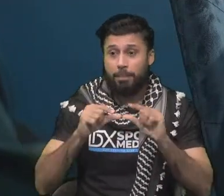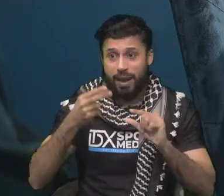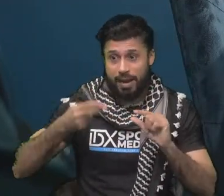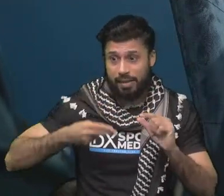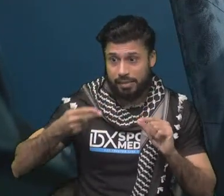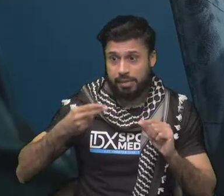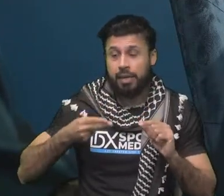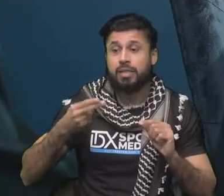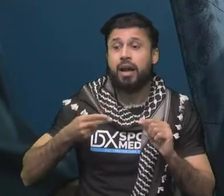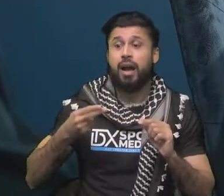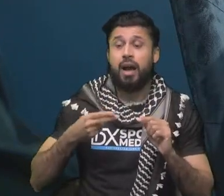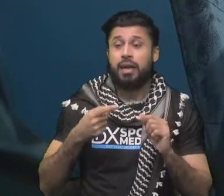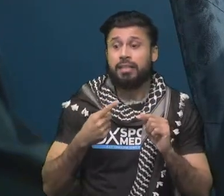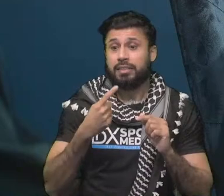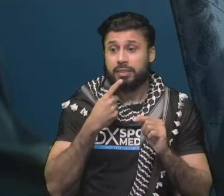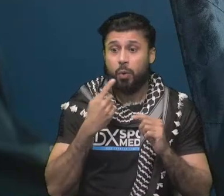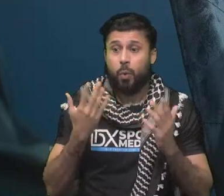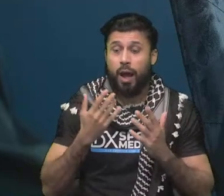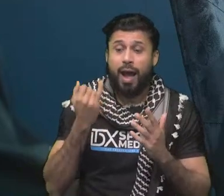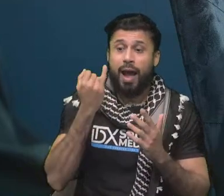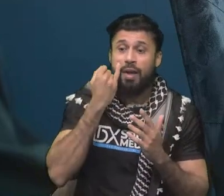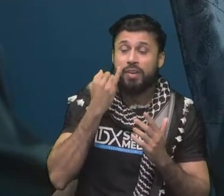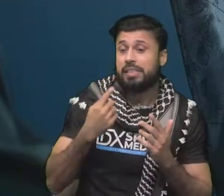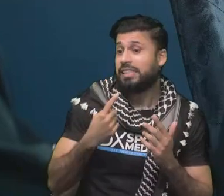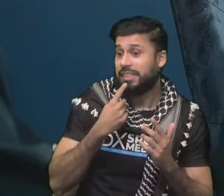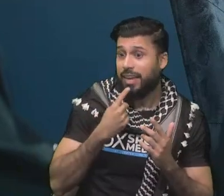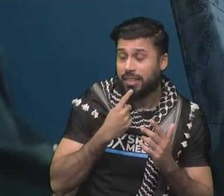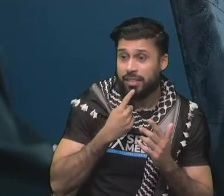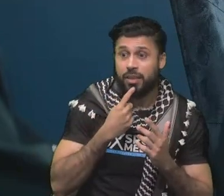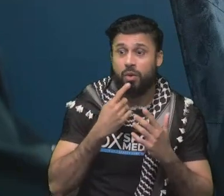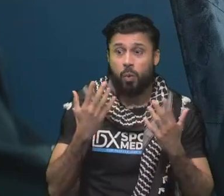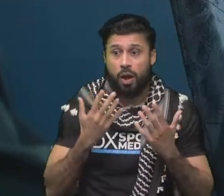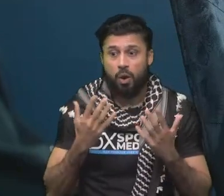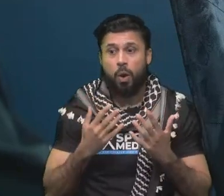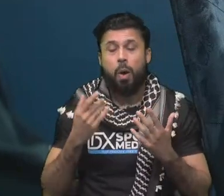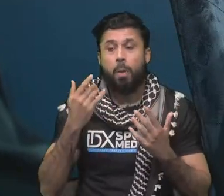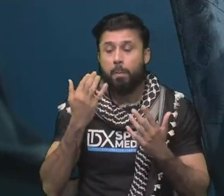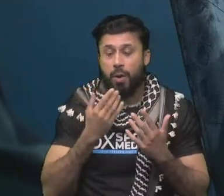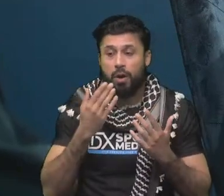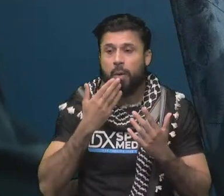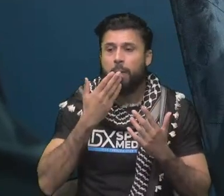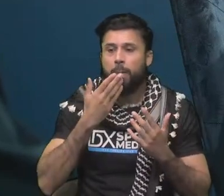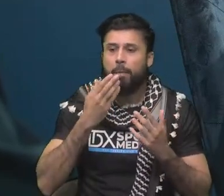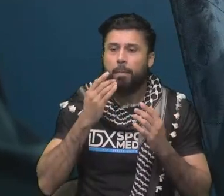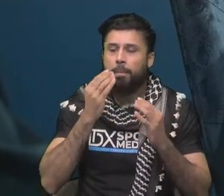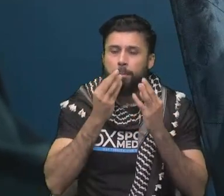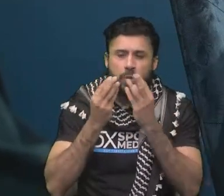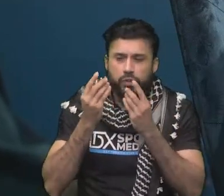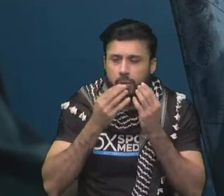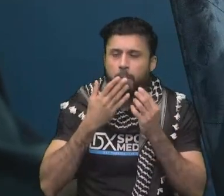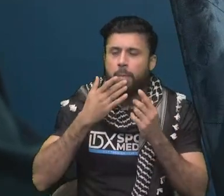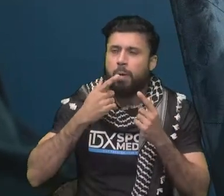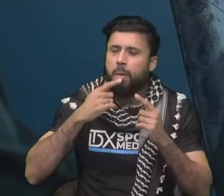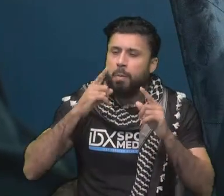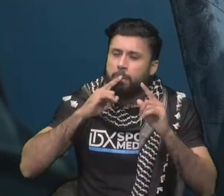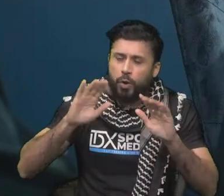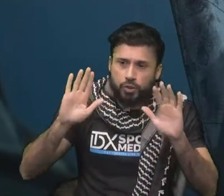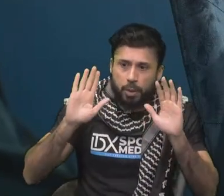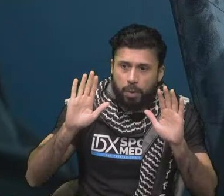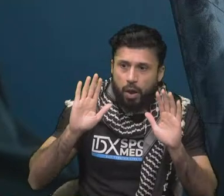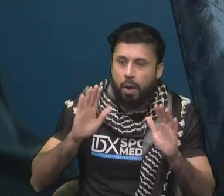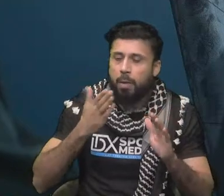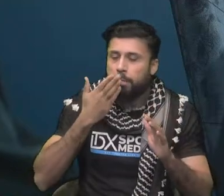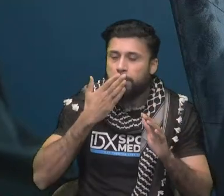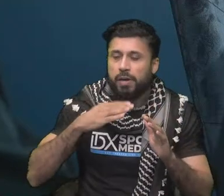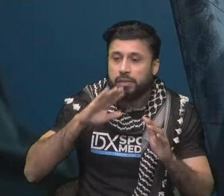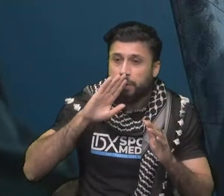Subhanallah wa bihamdihi 100 times, qal huttat anhu khatayah, all their sins will be wiped out completely. When كَانْتْ مِثْلَ زَبَدِ الْبَحْرِ,